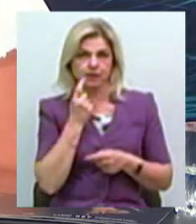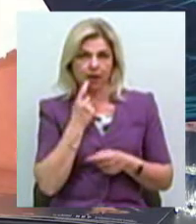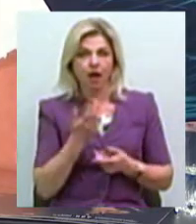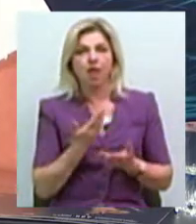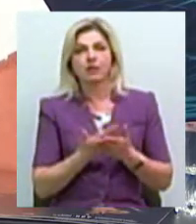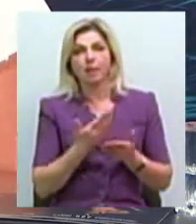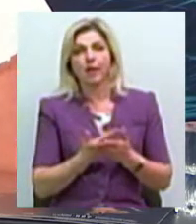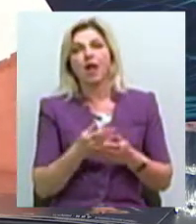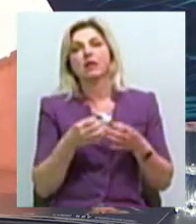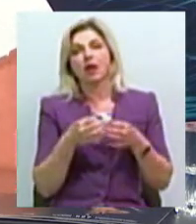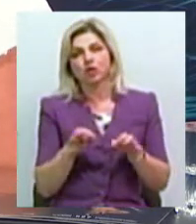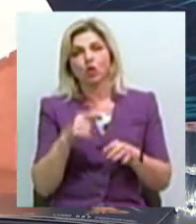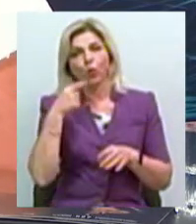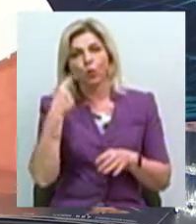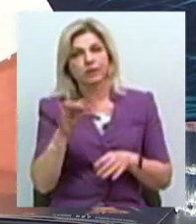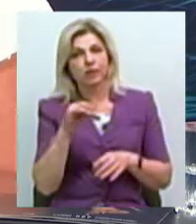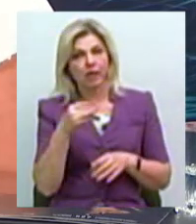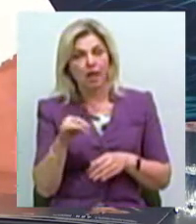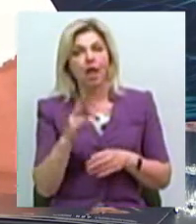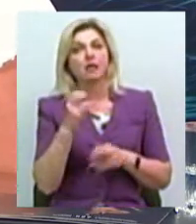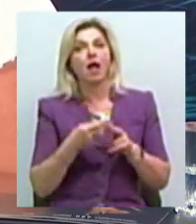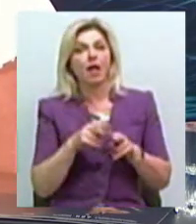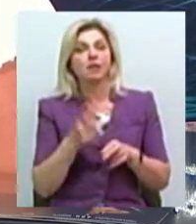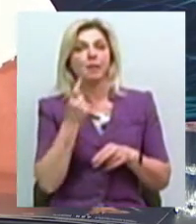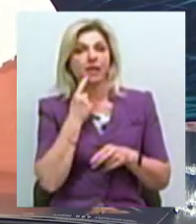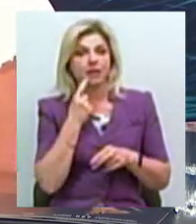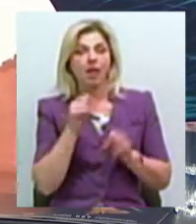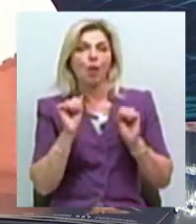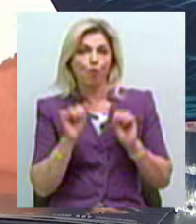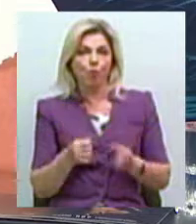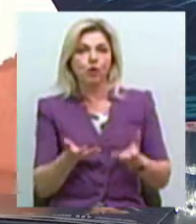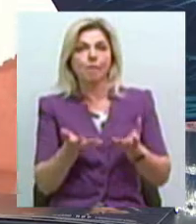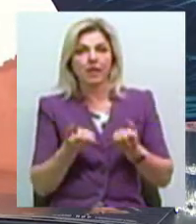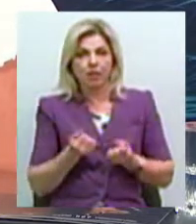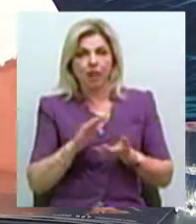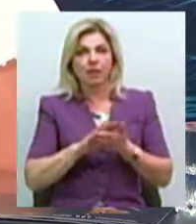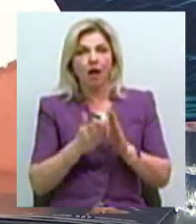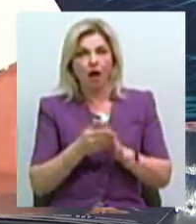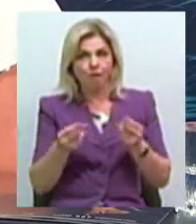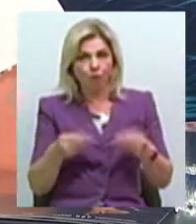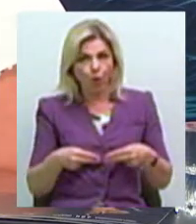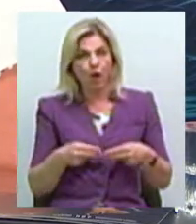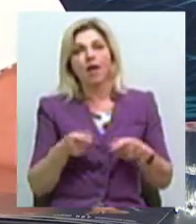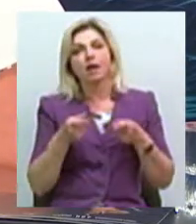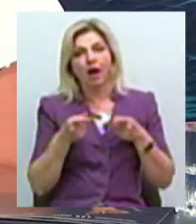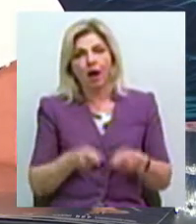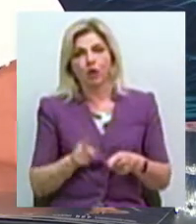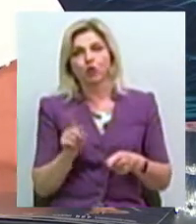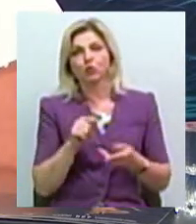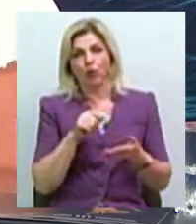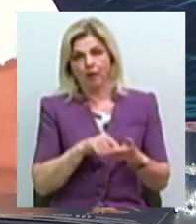допустим, допускается русский. Вот на этом языке можно как бы воспринимать договор как реальный, то, что